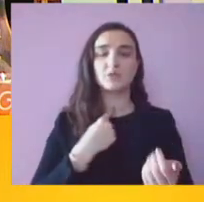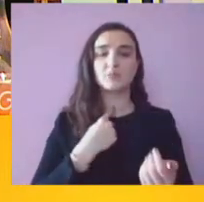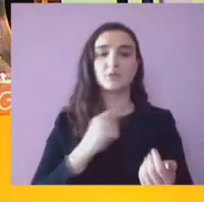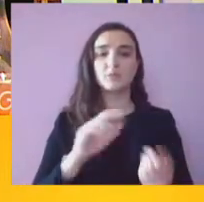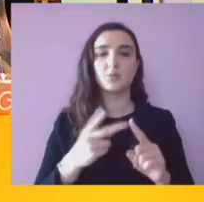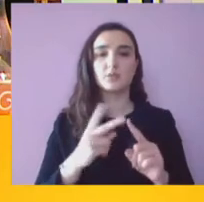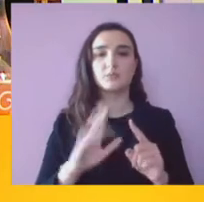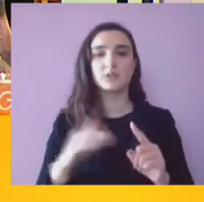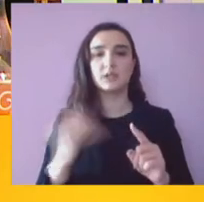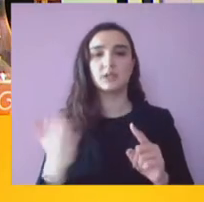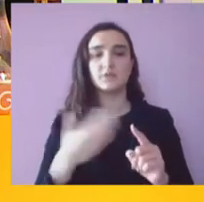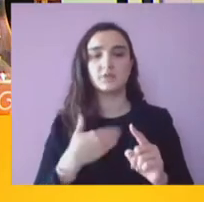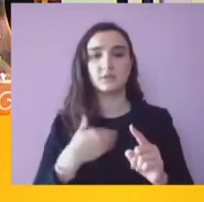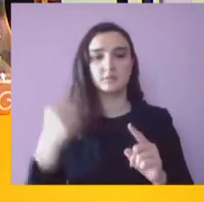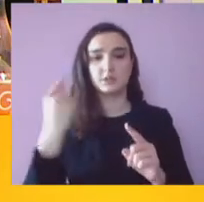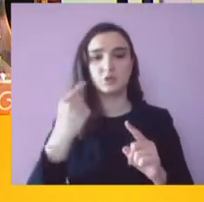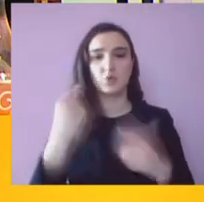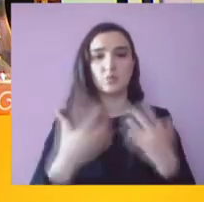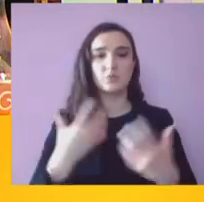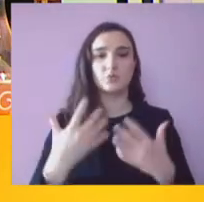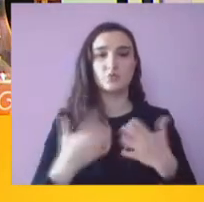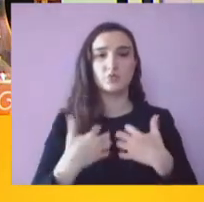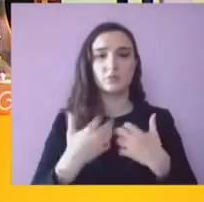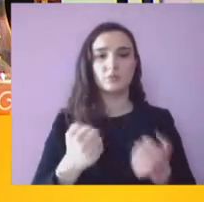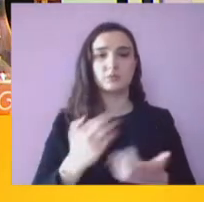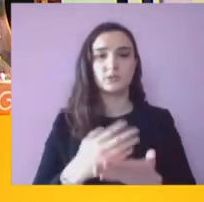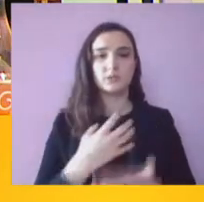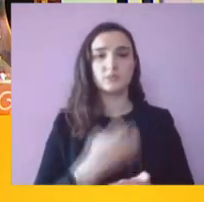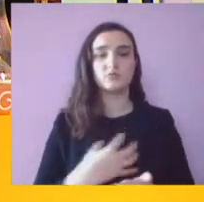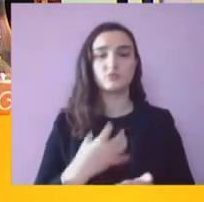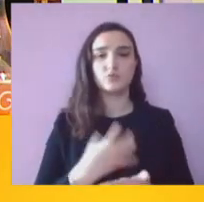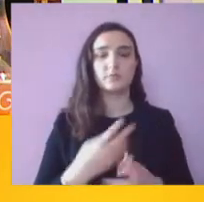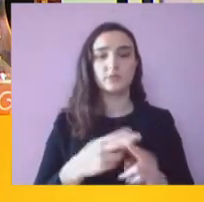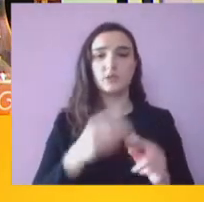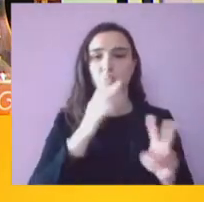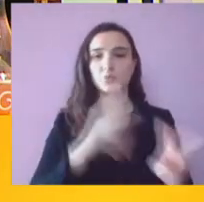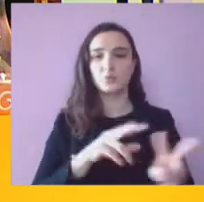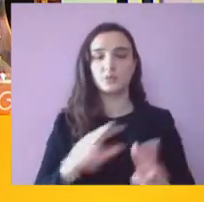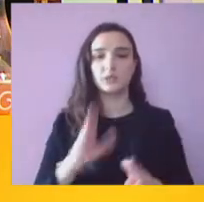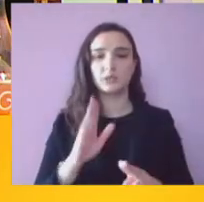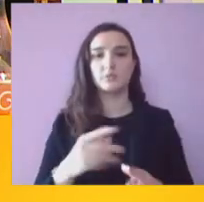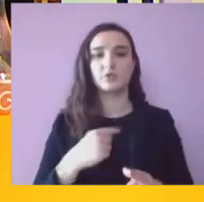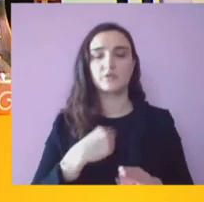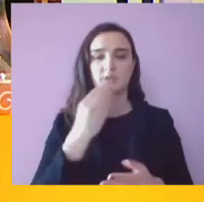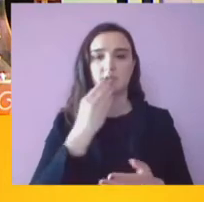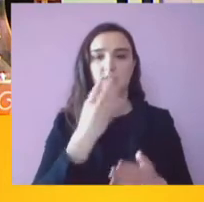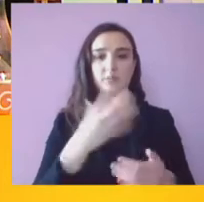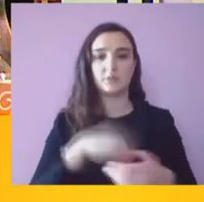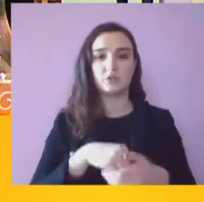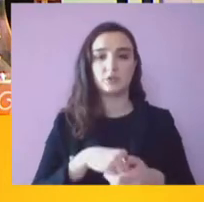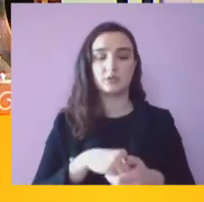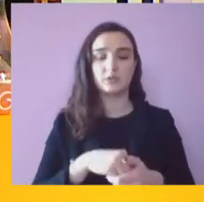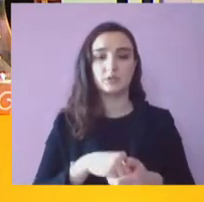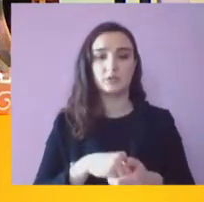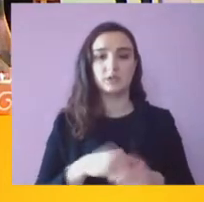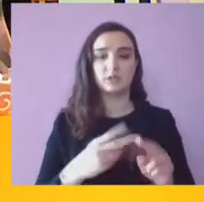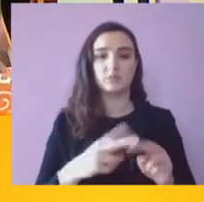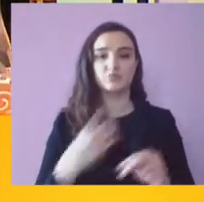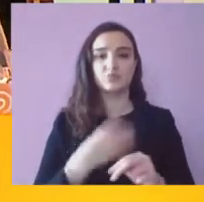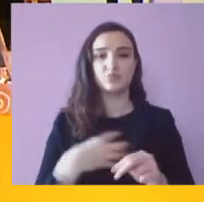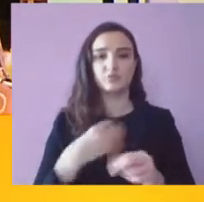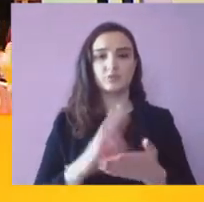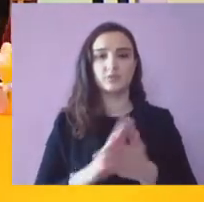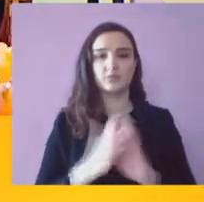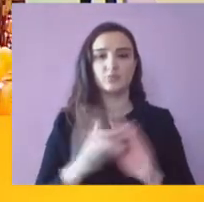ჩვენი ფსიქოემოციური ჯანმრთელობისათვის არის მნიშვნელოვანი, ერთდროულად მოხდება ჩვენს რაციონში. სხვათაშორის ეს მნიშვნელოვანია შევთანხმდით, რომ